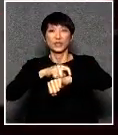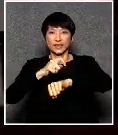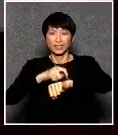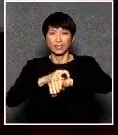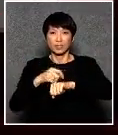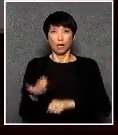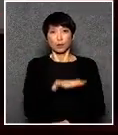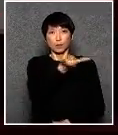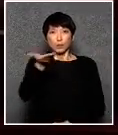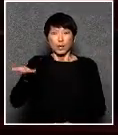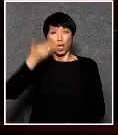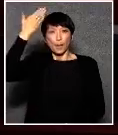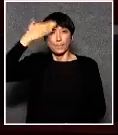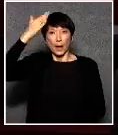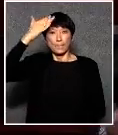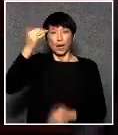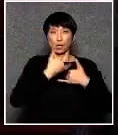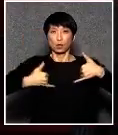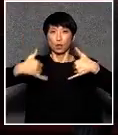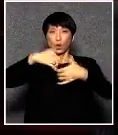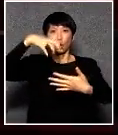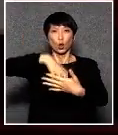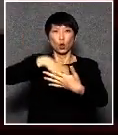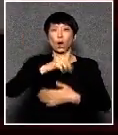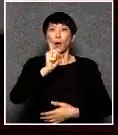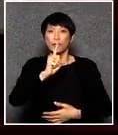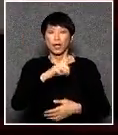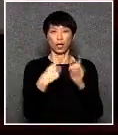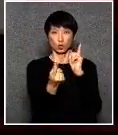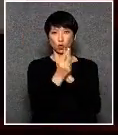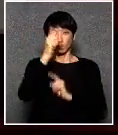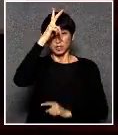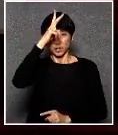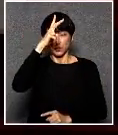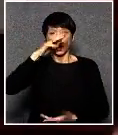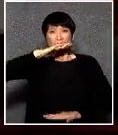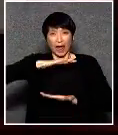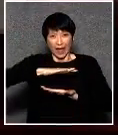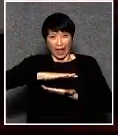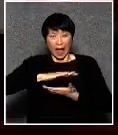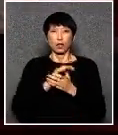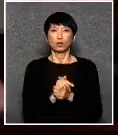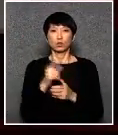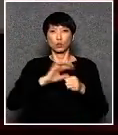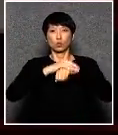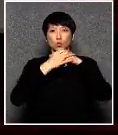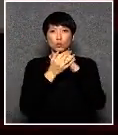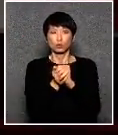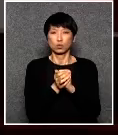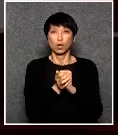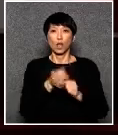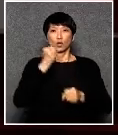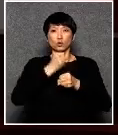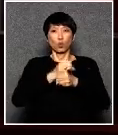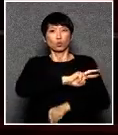到大家更加明白嗰個會議嘅內容，甚至乎對政府構成一個壓力。喂，呢個係世界通用嘅做法嚟㗎，